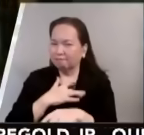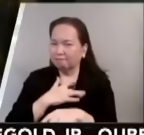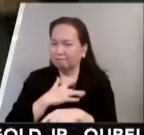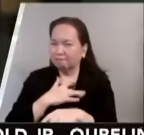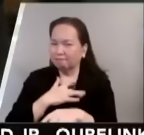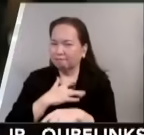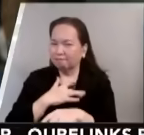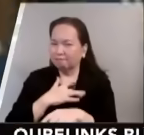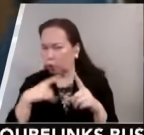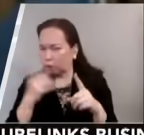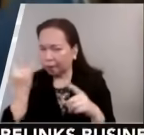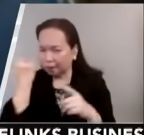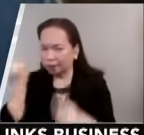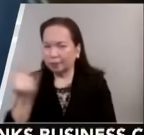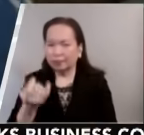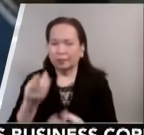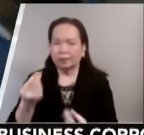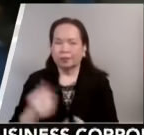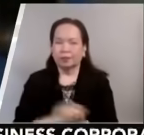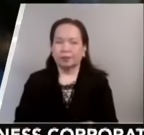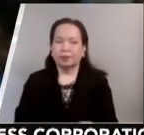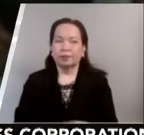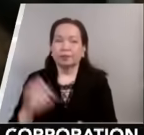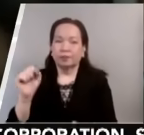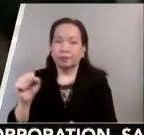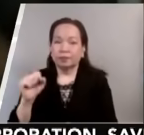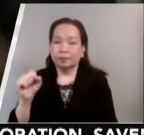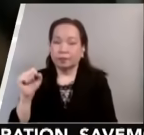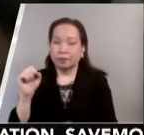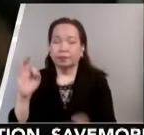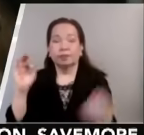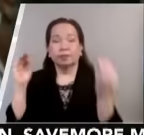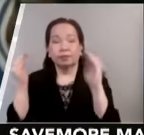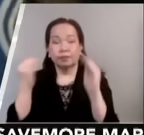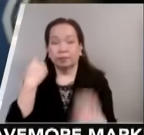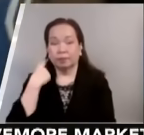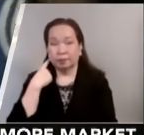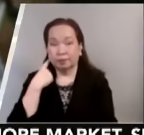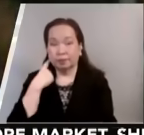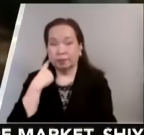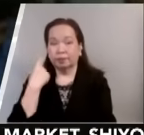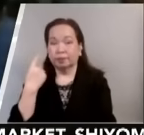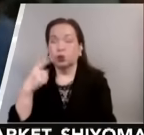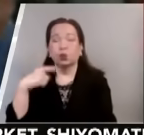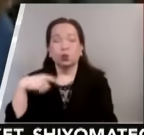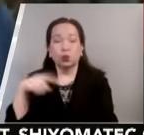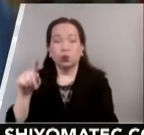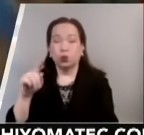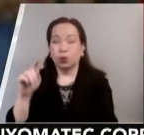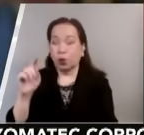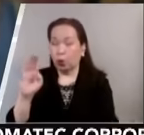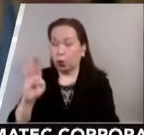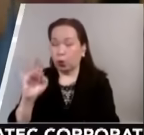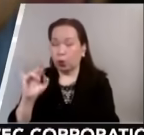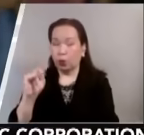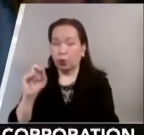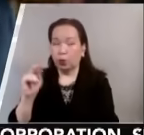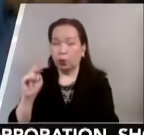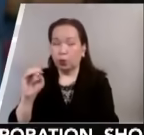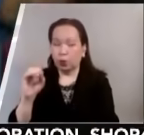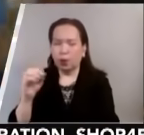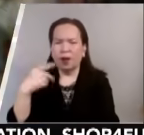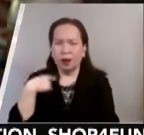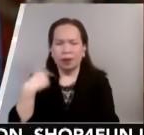diskarte Mariz Kum kumpara naman kanina nung nagpunta tayo sa Binondo Ano ay mas marami tayong mga kababayan na nandito ngayon sa